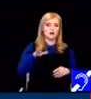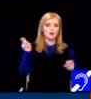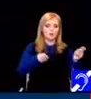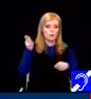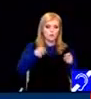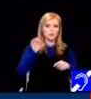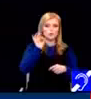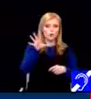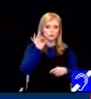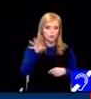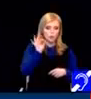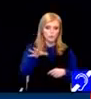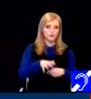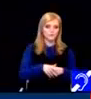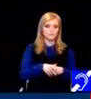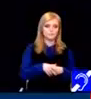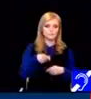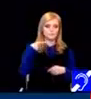din octombrie